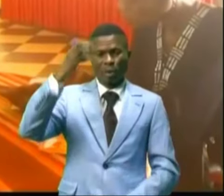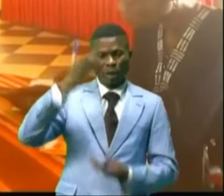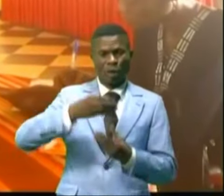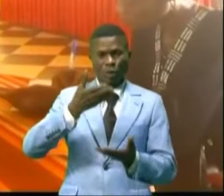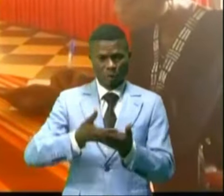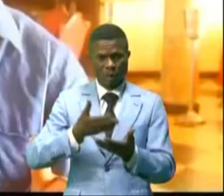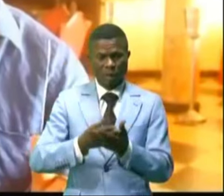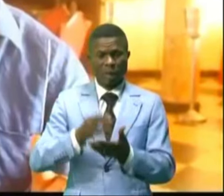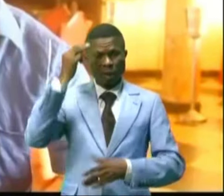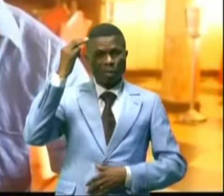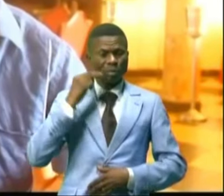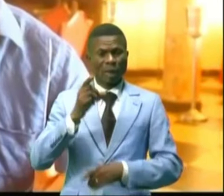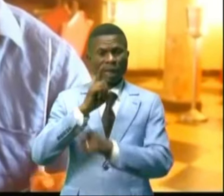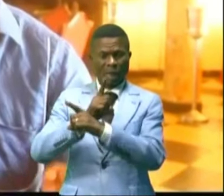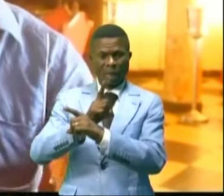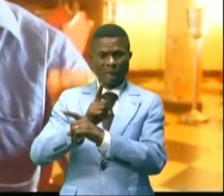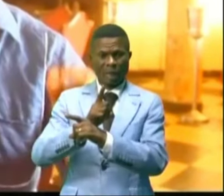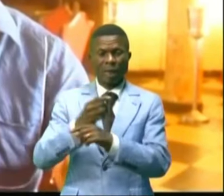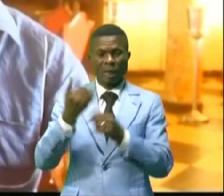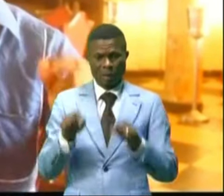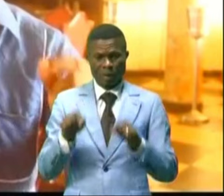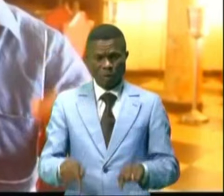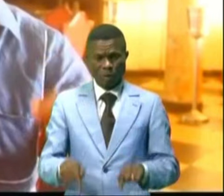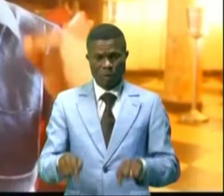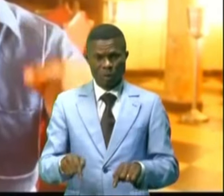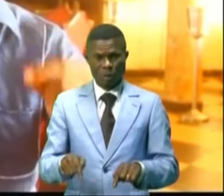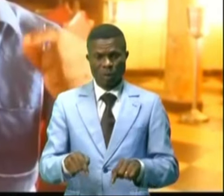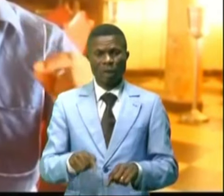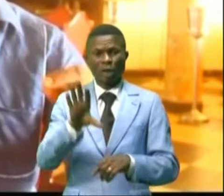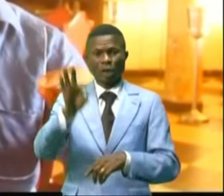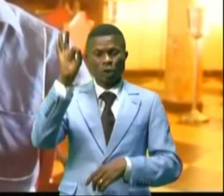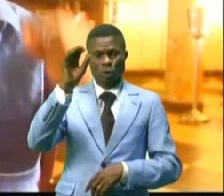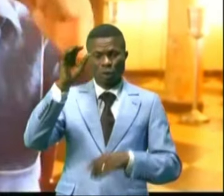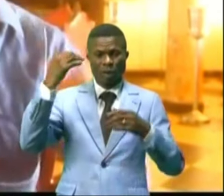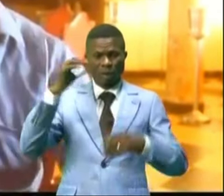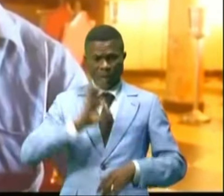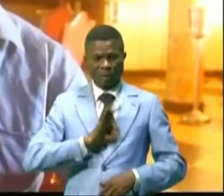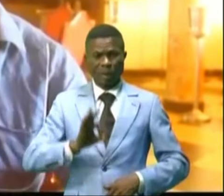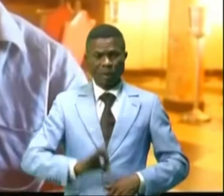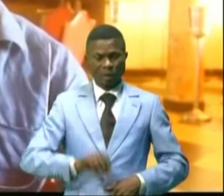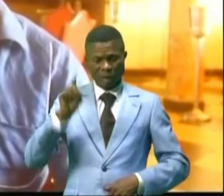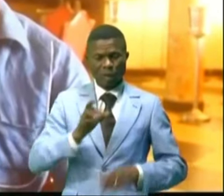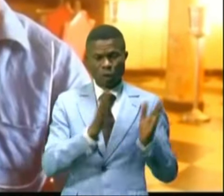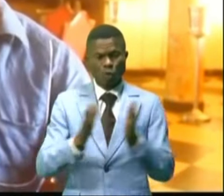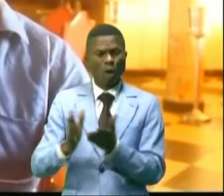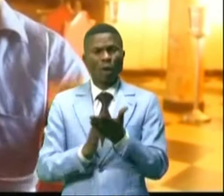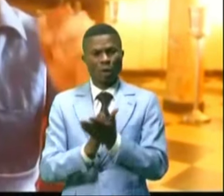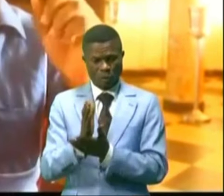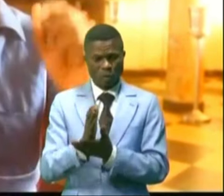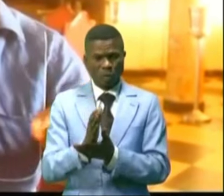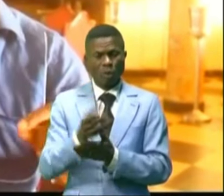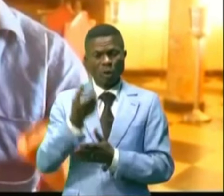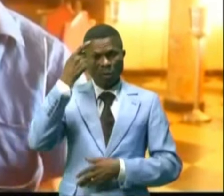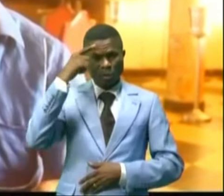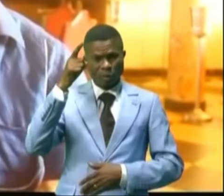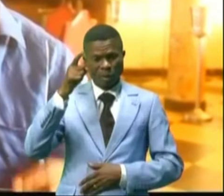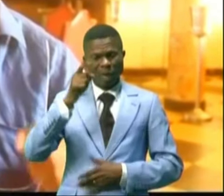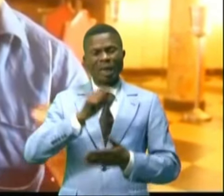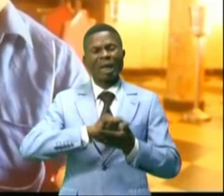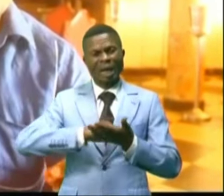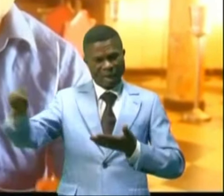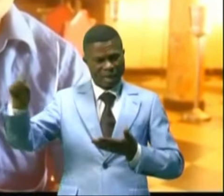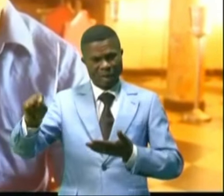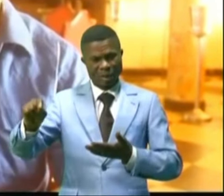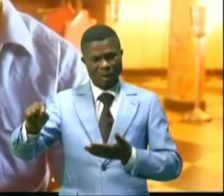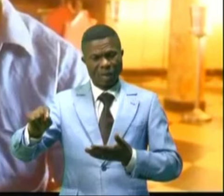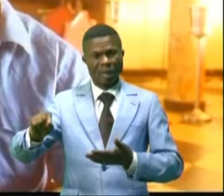Le ministre de la Défense actuel, nommé par le chef de l'État, il doit prendre des dispositions pour éradiquer cette